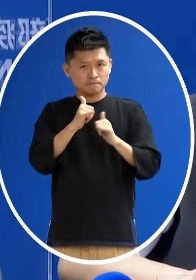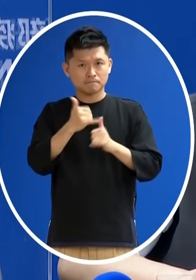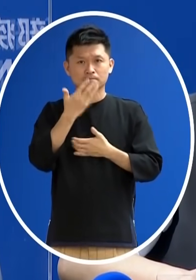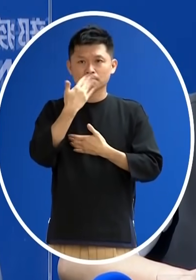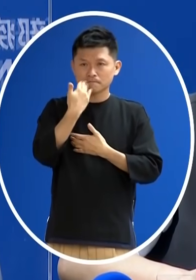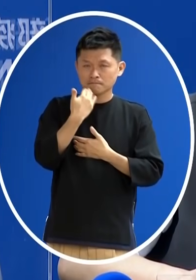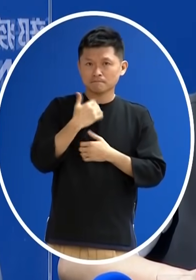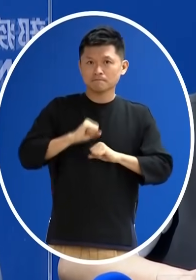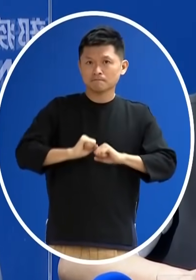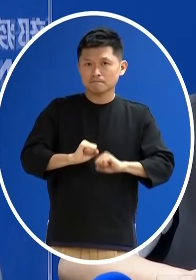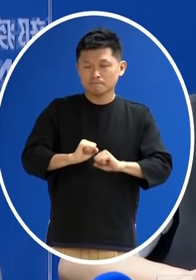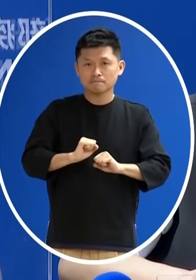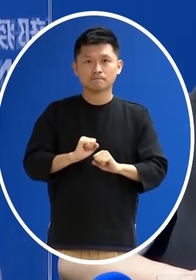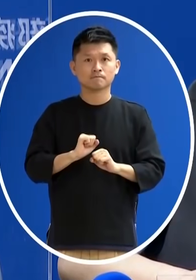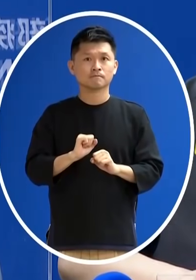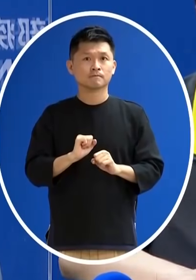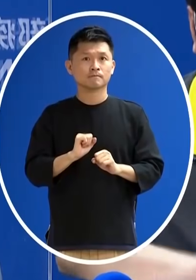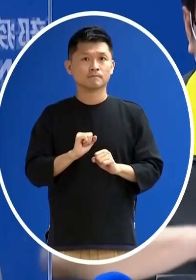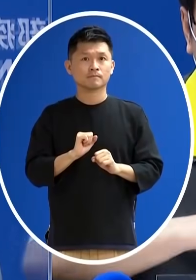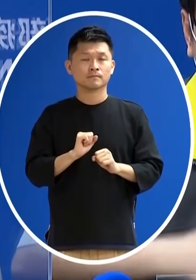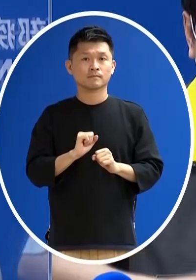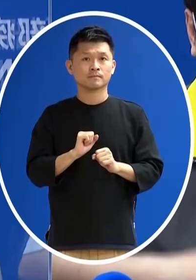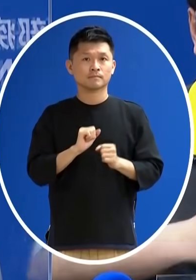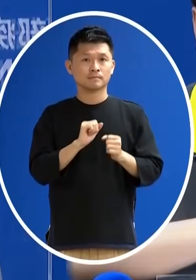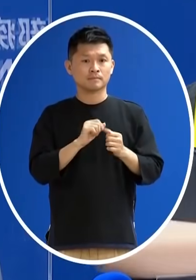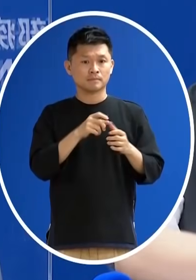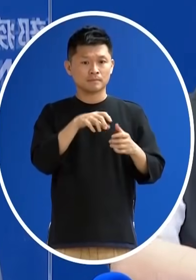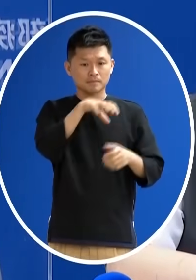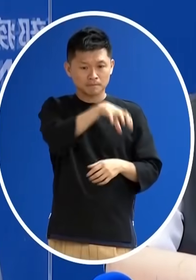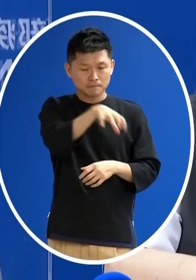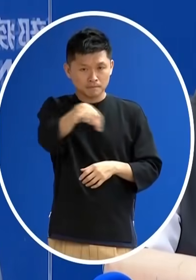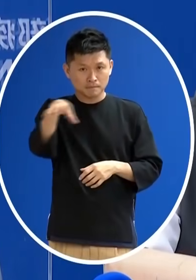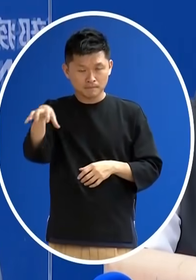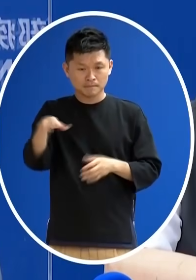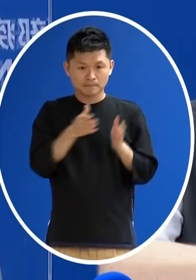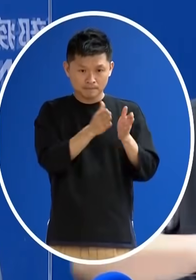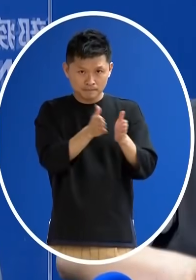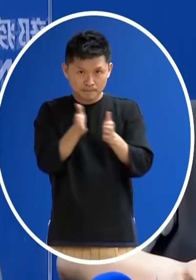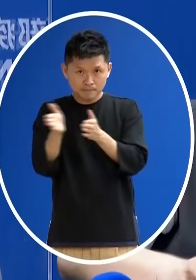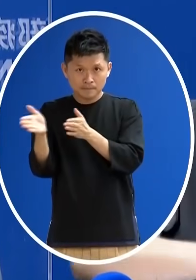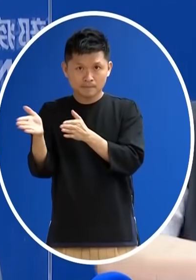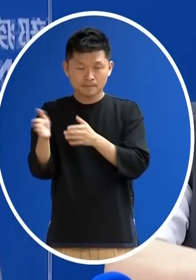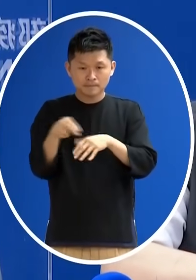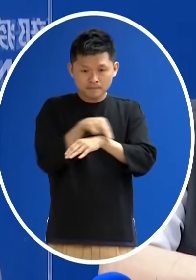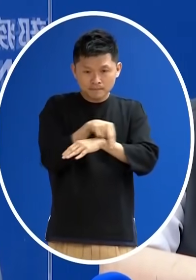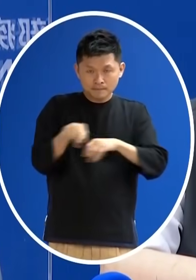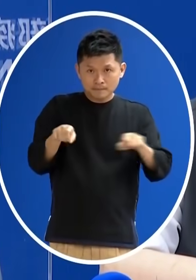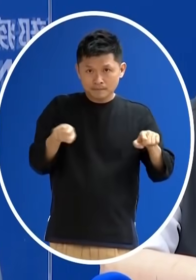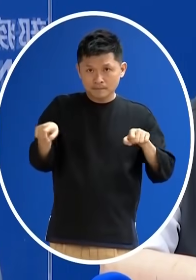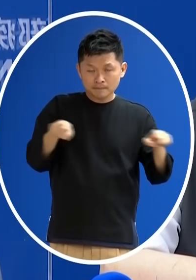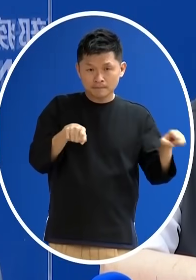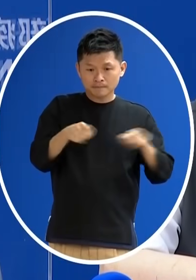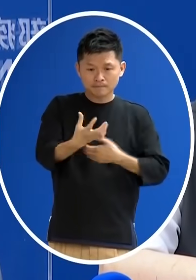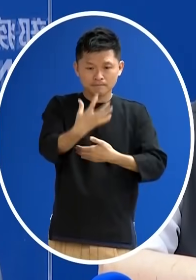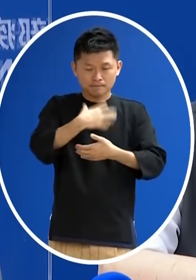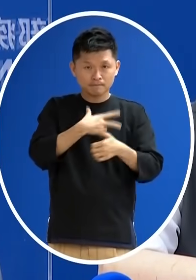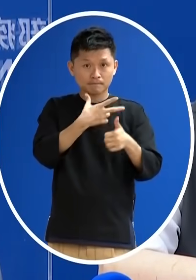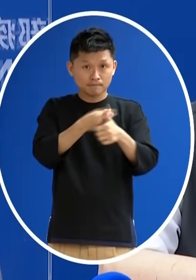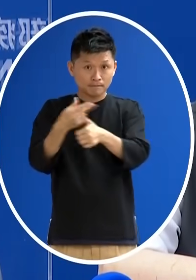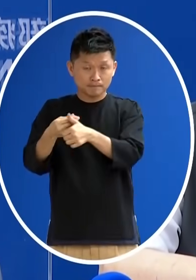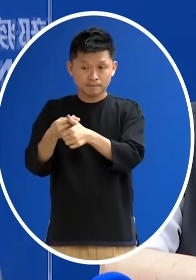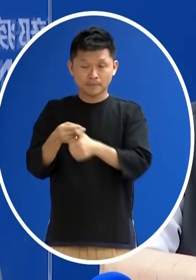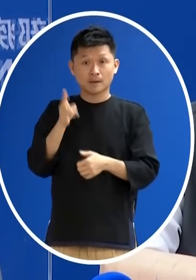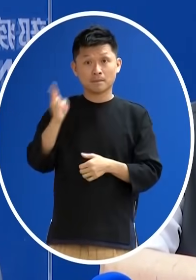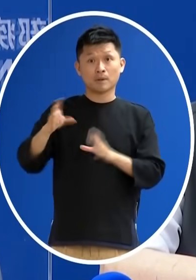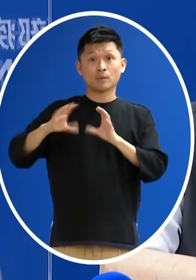所需的这个所需的机关来做来做规划。那这个部分我们有请国